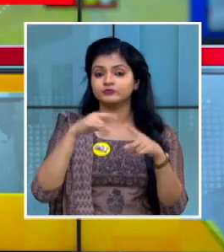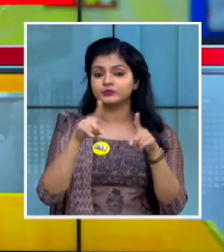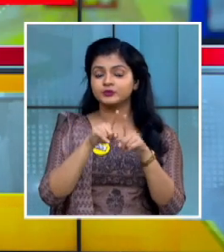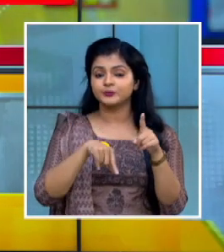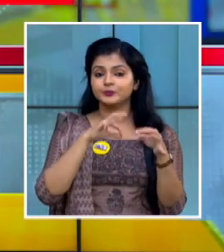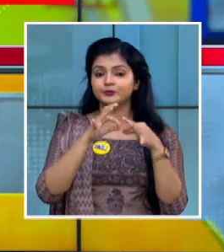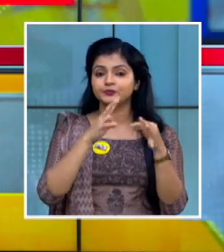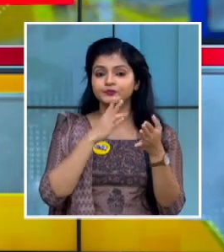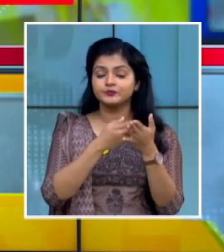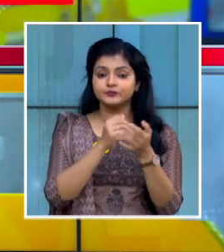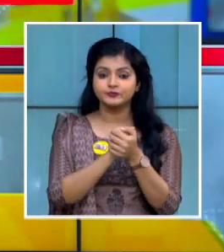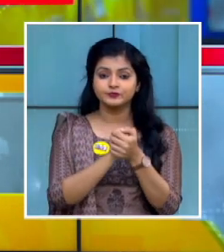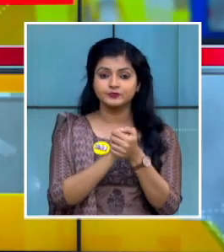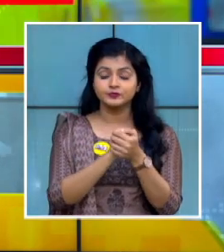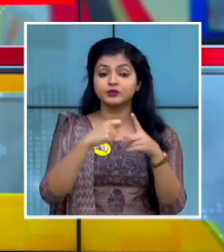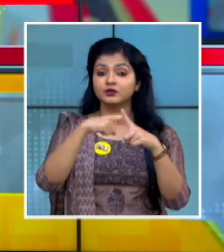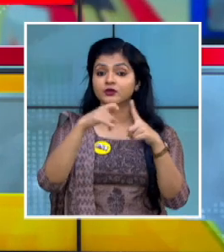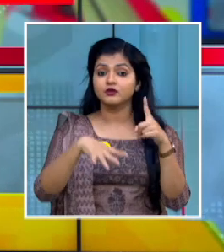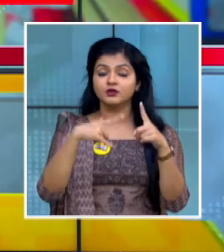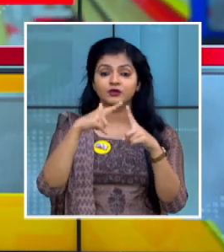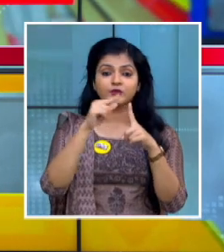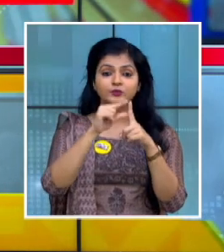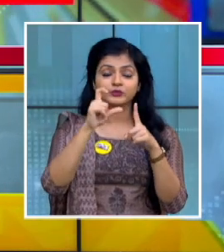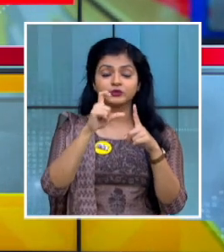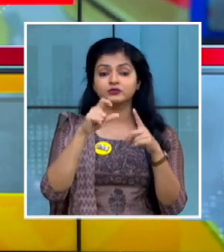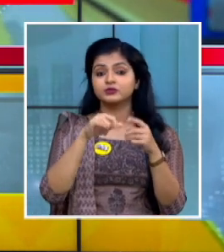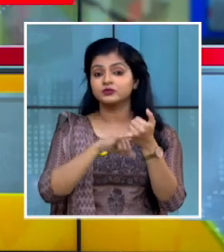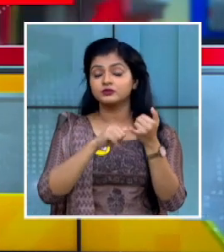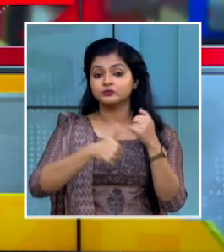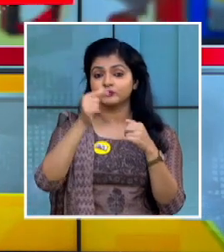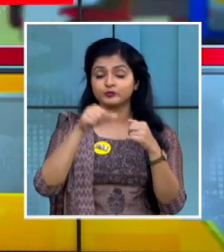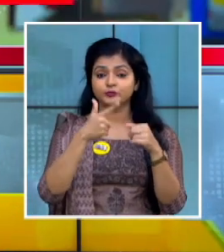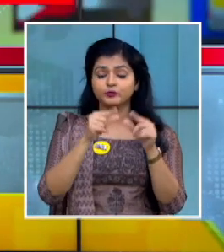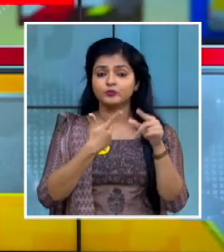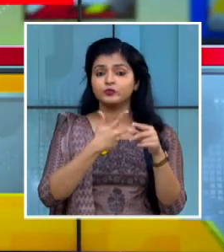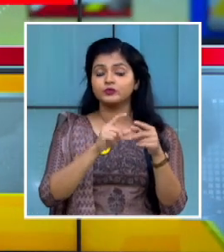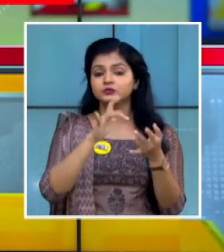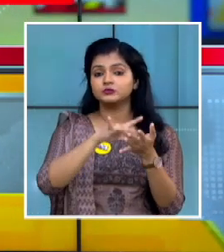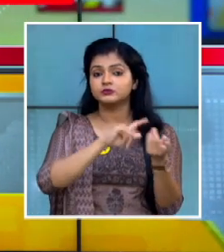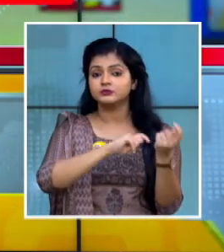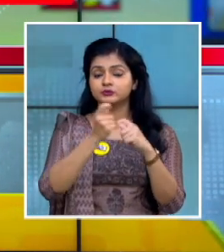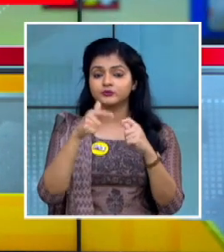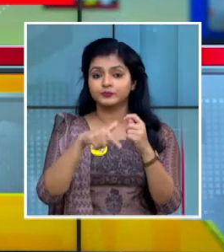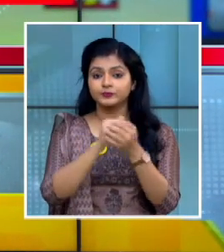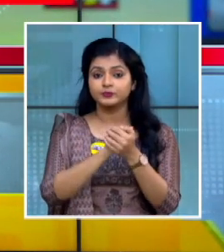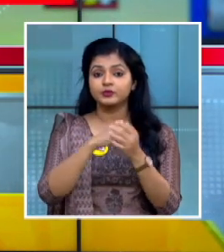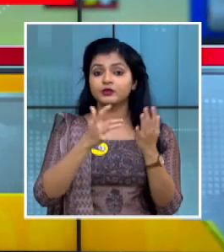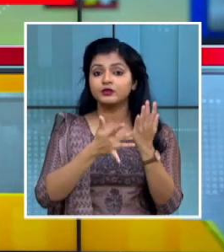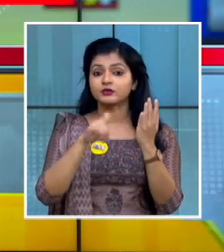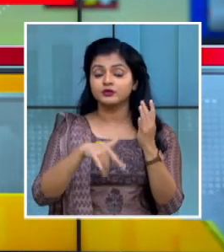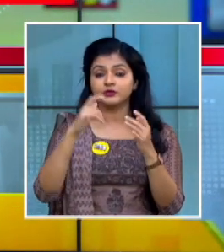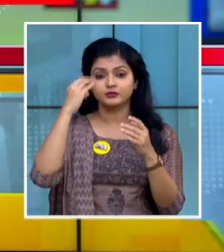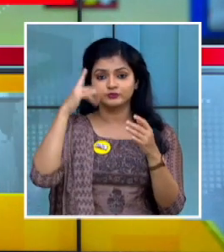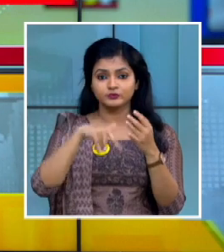ടോബി ജോൺസണാണ് വിവരങ്ങൾ നൽകിയത്. സംസ്ഥാനത്തെ IPS ഉദ്യോഗസ്ഥർക്ക് വീണ്ടും മാറ്റം. ചൈത്ര തെരേസ ജോണിനെ ടെക്നിക്കൽ ഇന്റലിജൻസ് SP ആയി